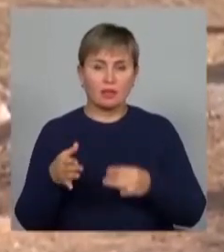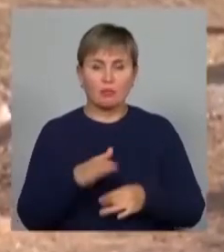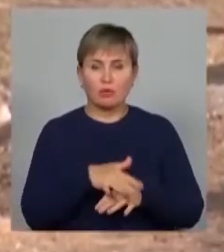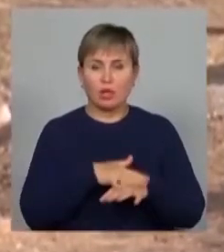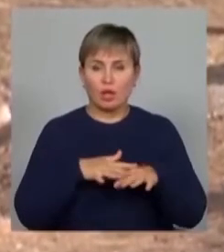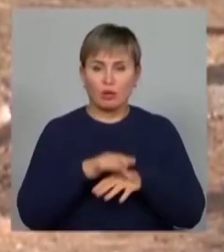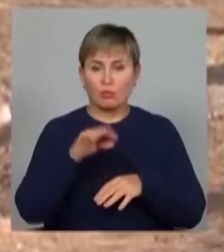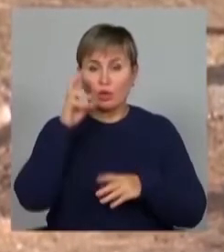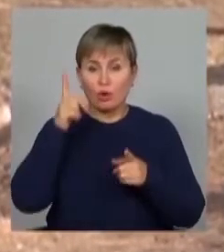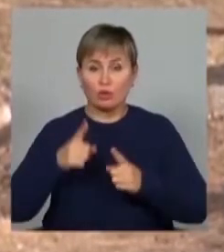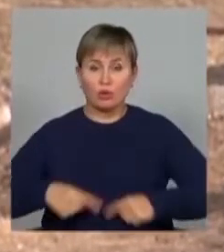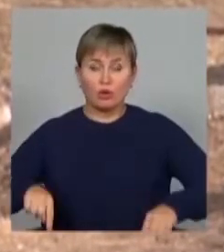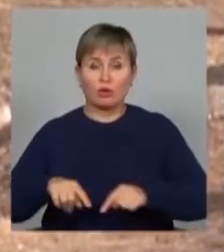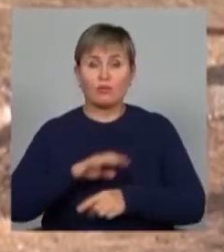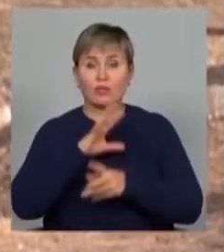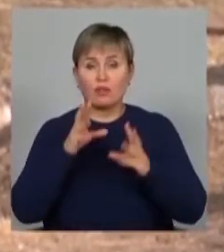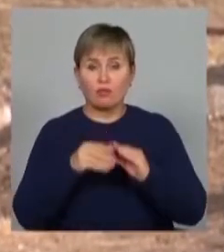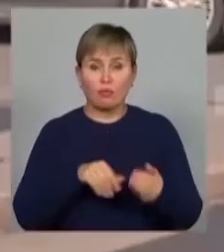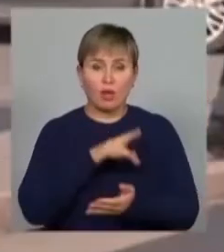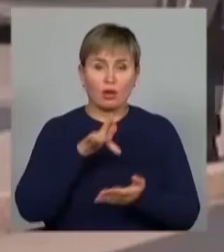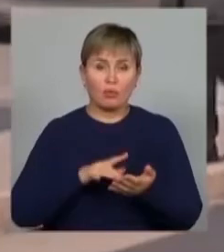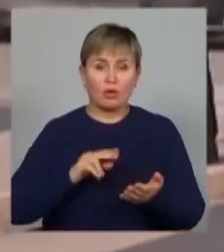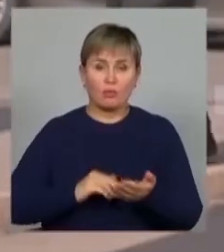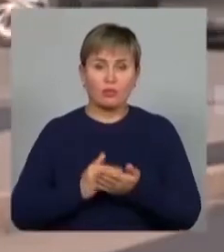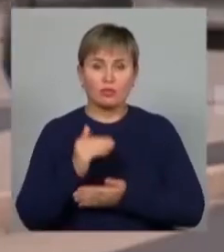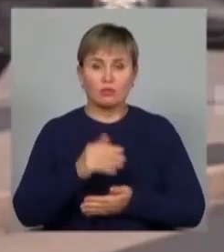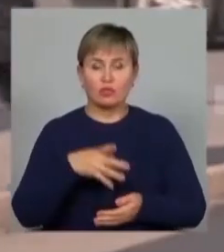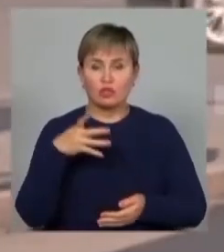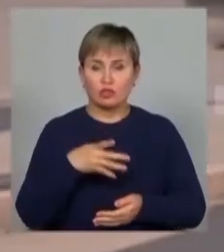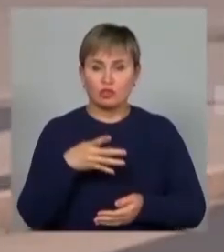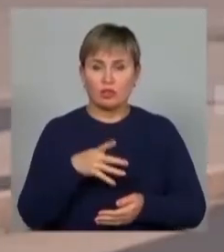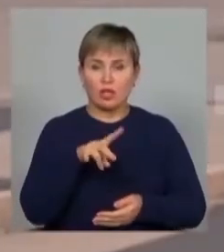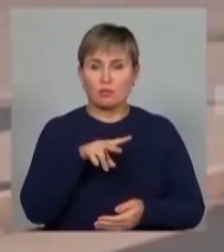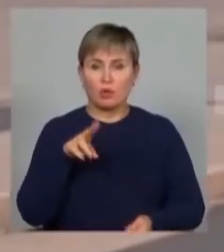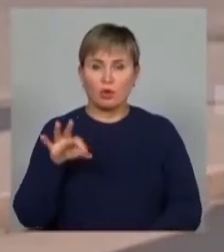народом и госорганами. Всего в мегаполисе работает свыше 4000 НПО.